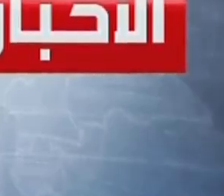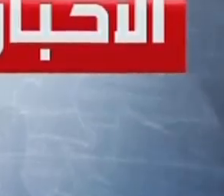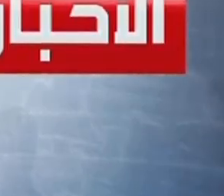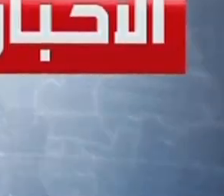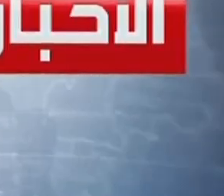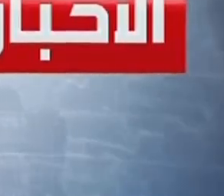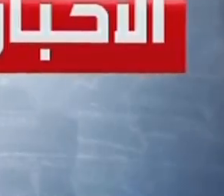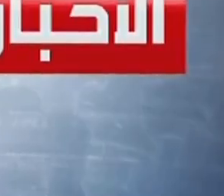ام